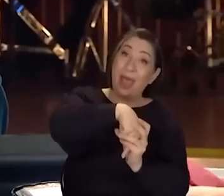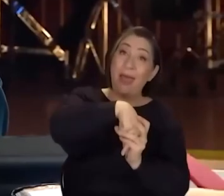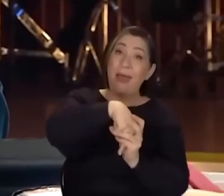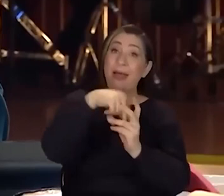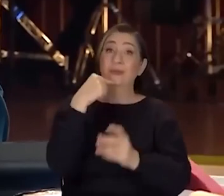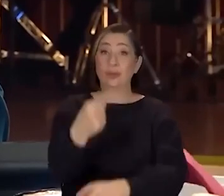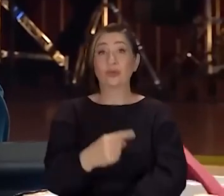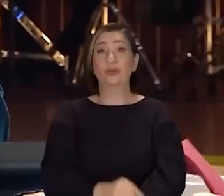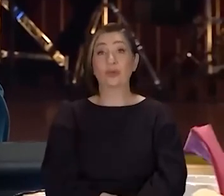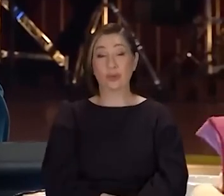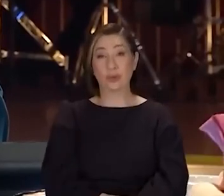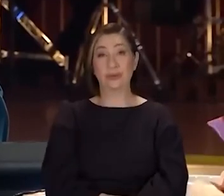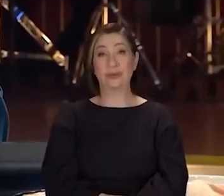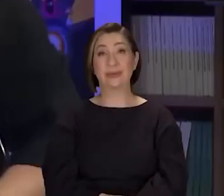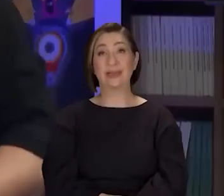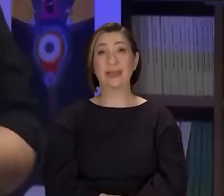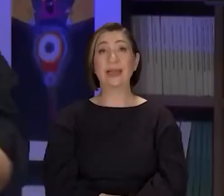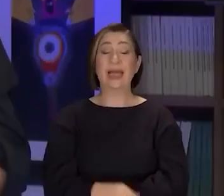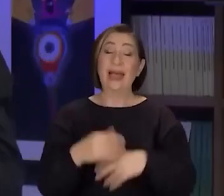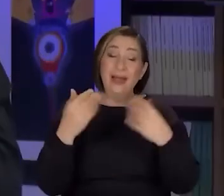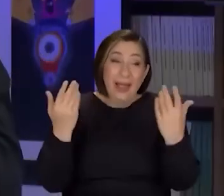arada diyorsunuz ona. Yani